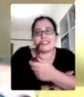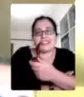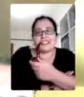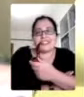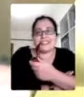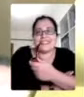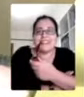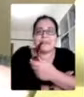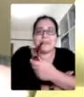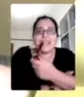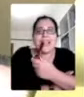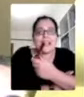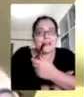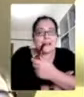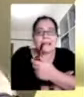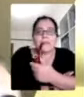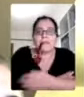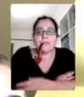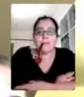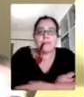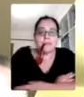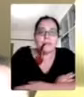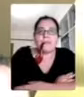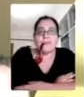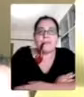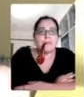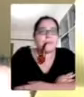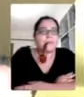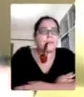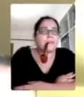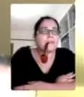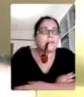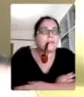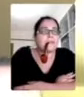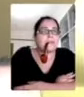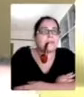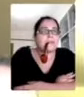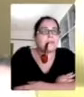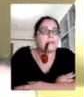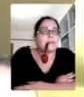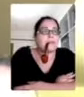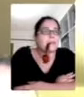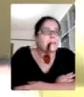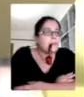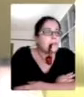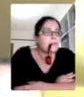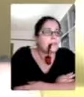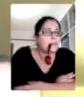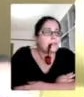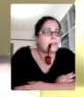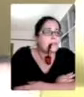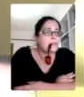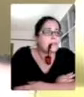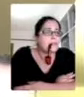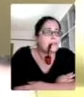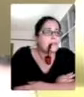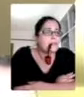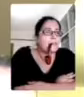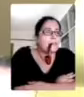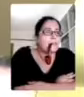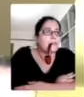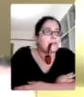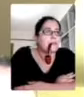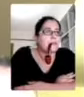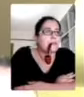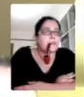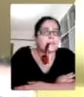zaten çatır çatırdı. Yani. Filtreyi değiştirmek mi gerekir diye sormuşlar. Valla ben filtre kullanmadığım için değiştirecek